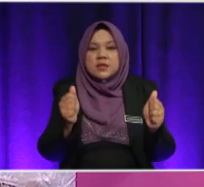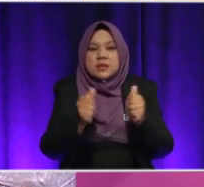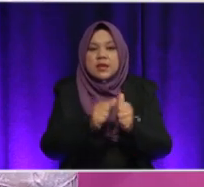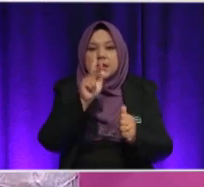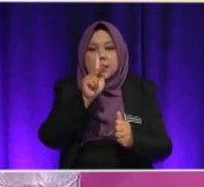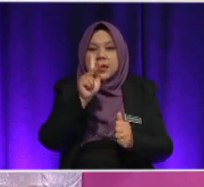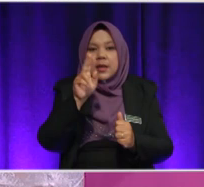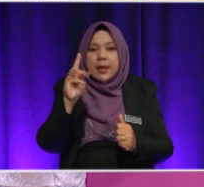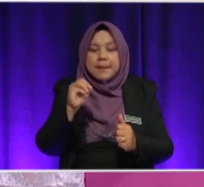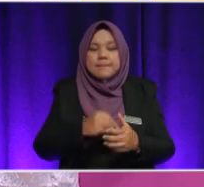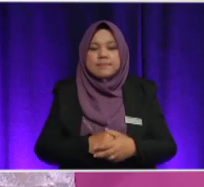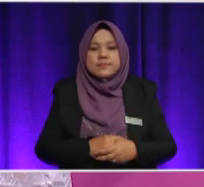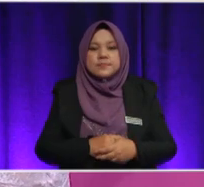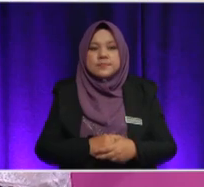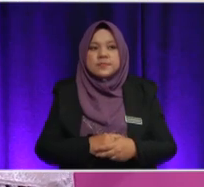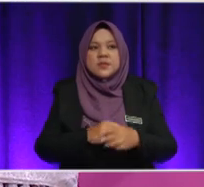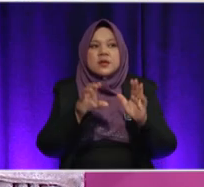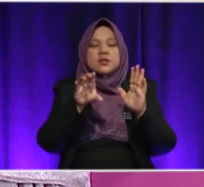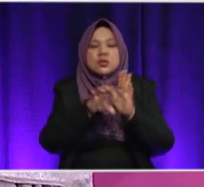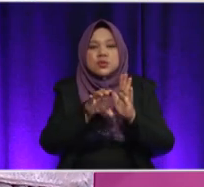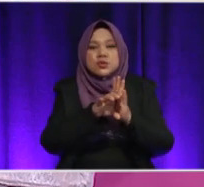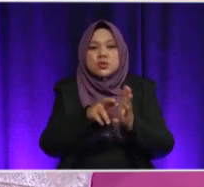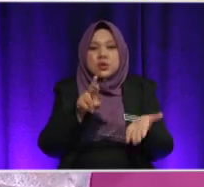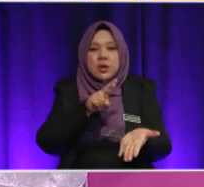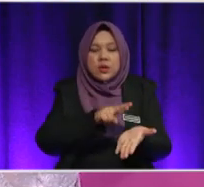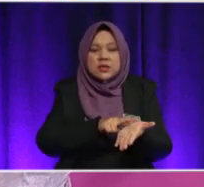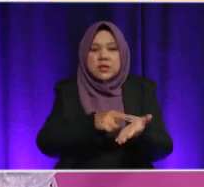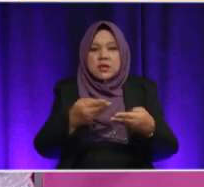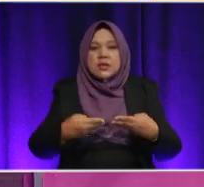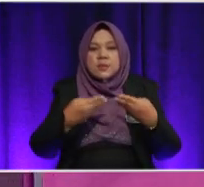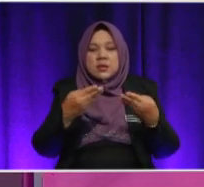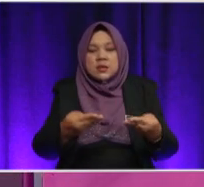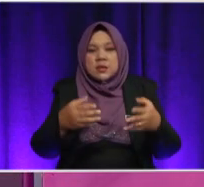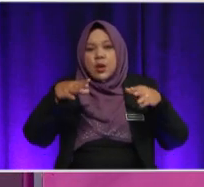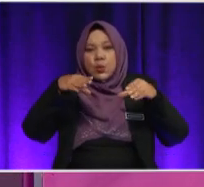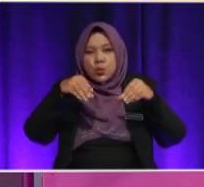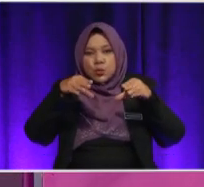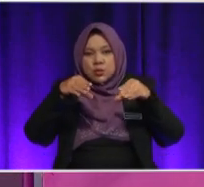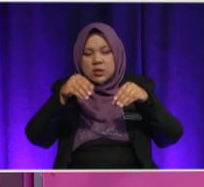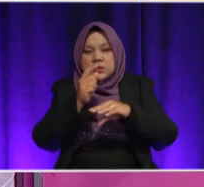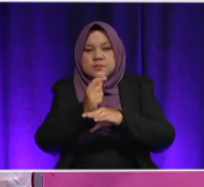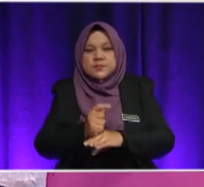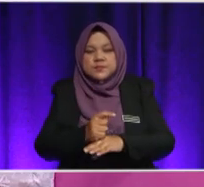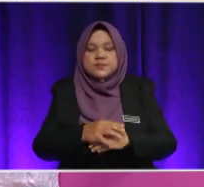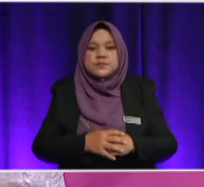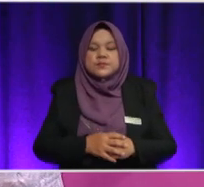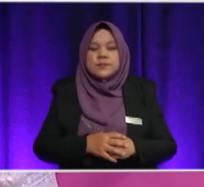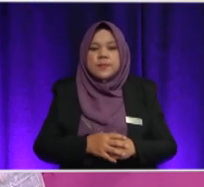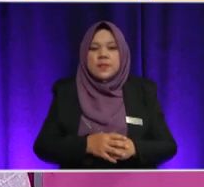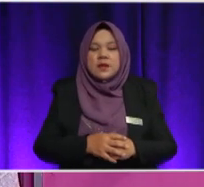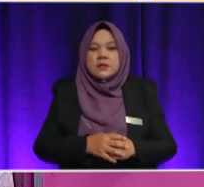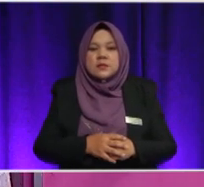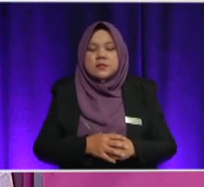Kesehatan dan seterusnya ini contoh-contoh rawatan yang ditawarkan yaitu urutan tradisional perubahan tradisional Melayu